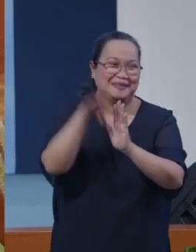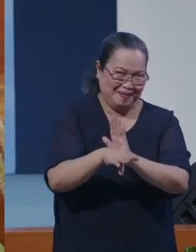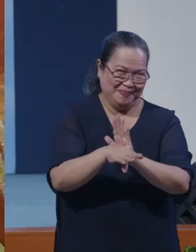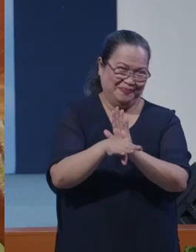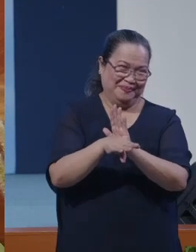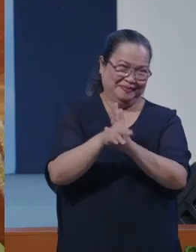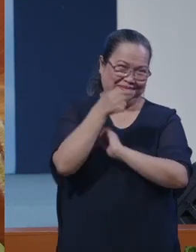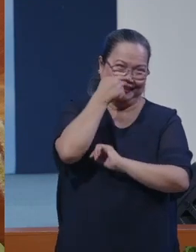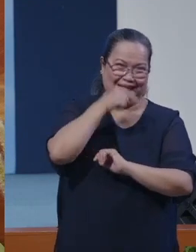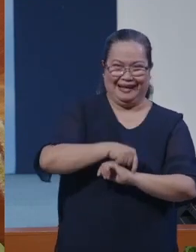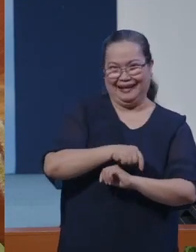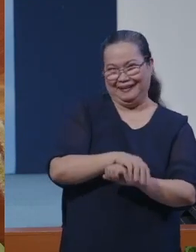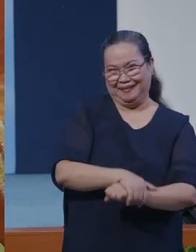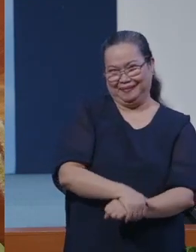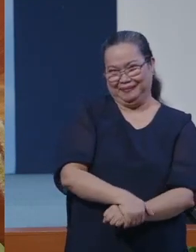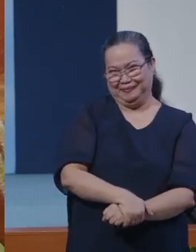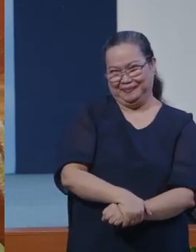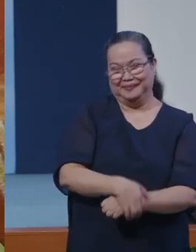Nag-enjoy po kami.